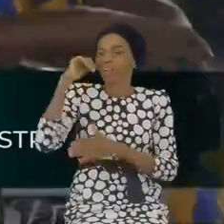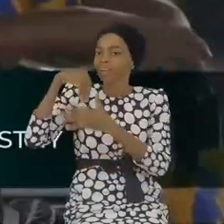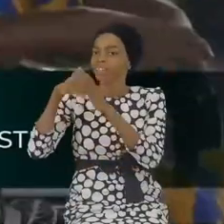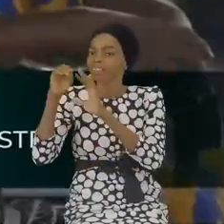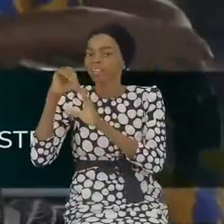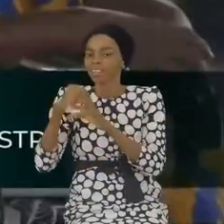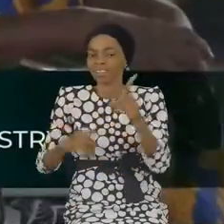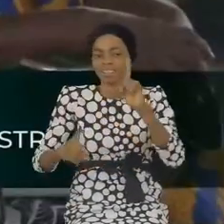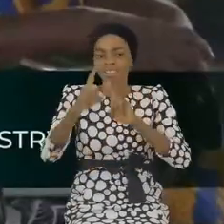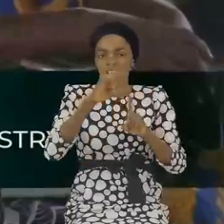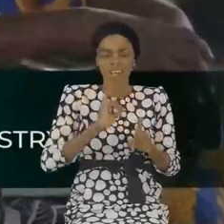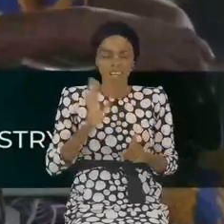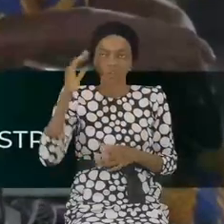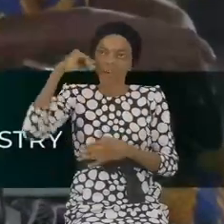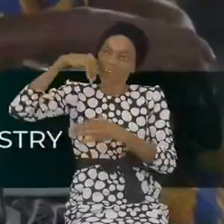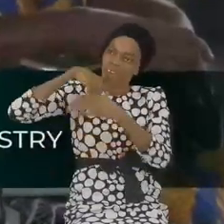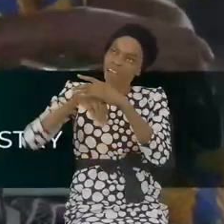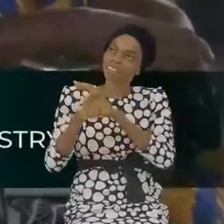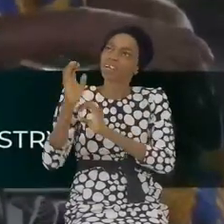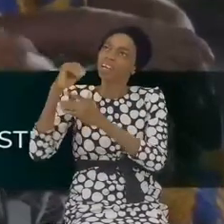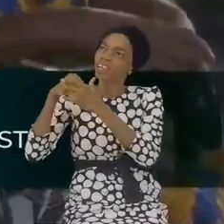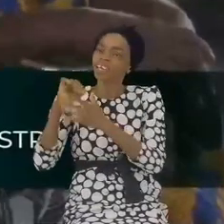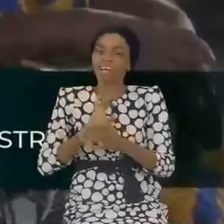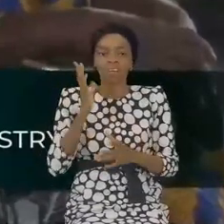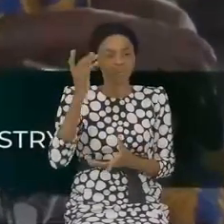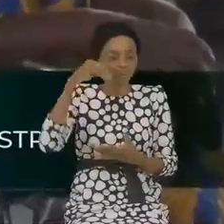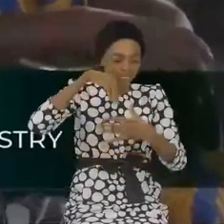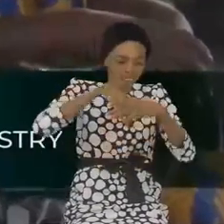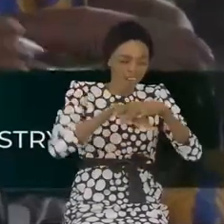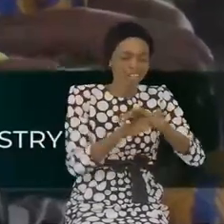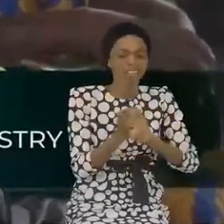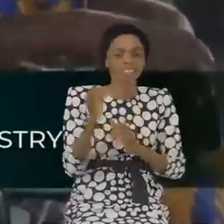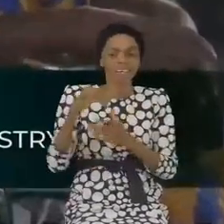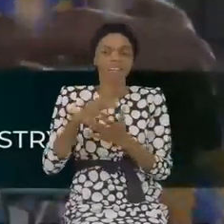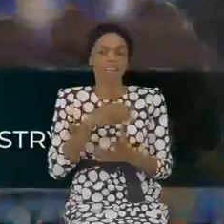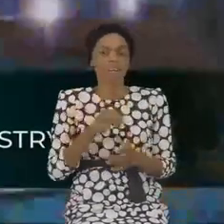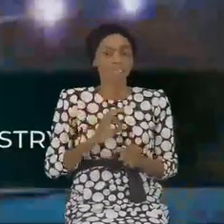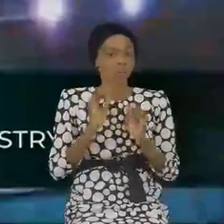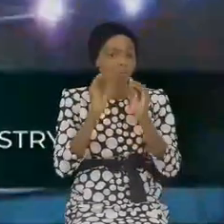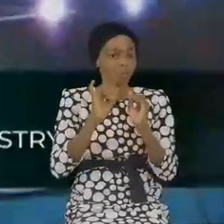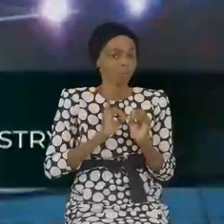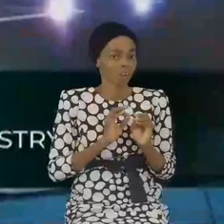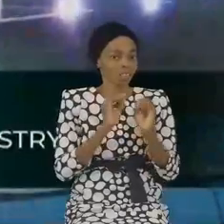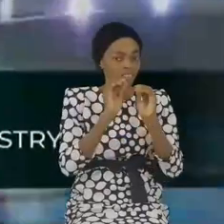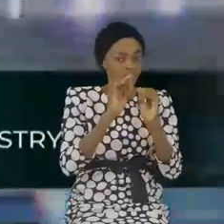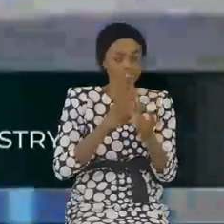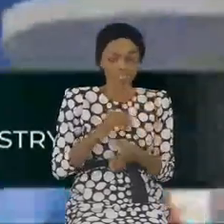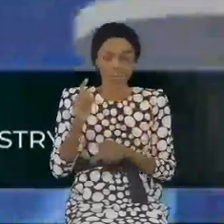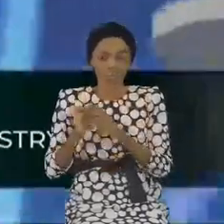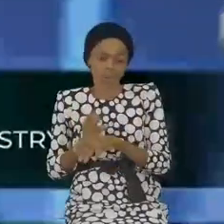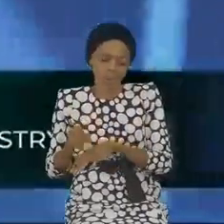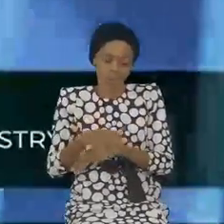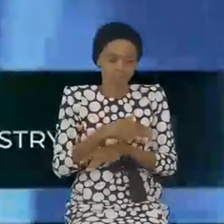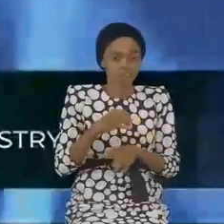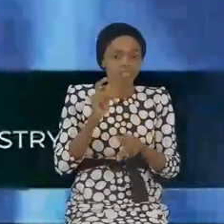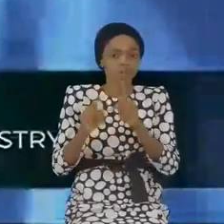entrer. J'ai dit, je vais entrer. Et ceux à qui j'enseigne, ceux que j'influence, ceux que j'inspire,